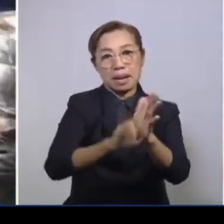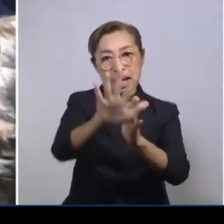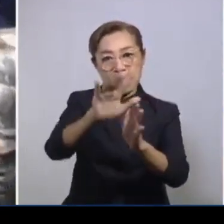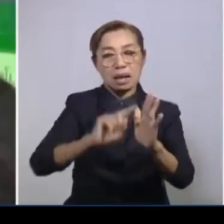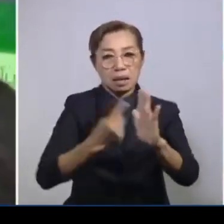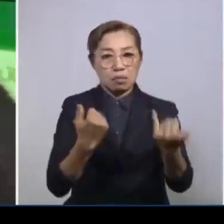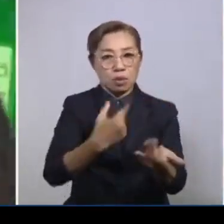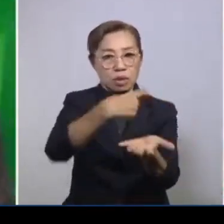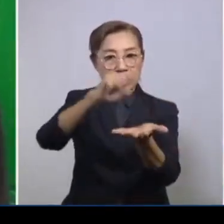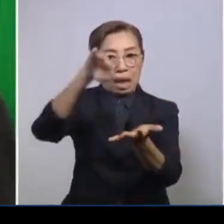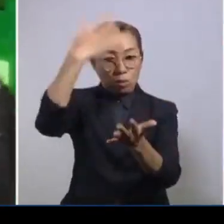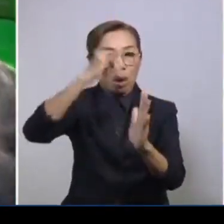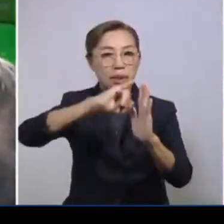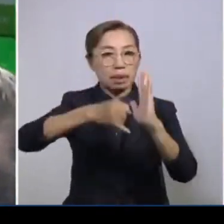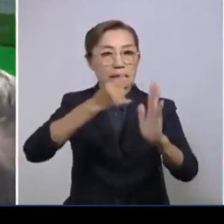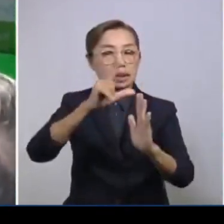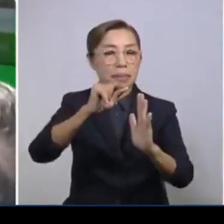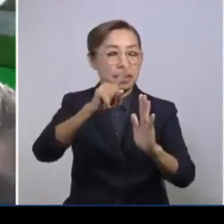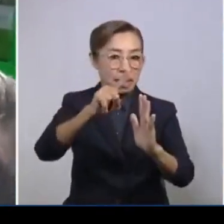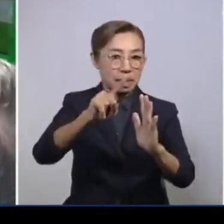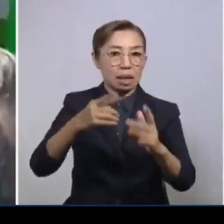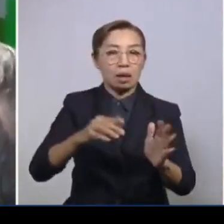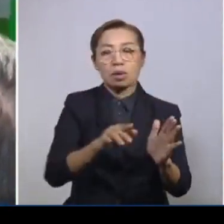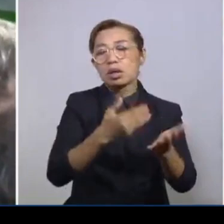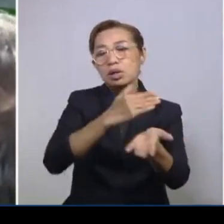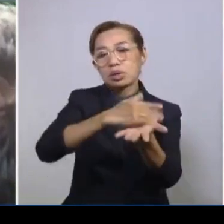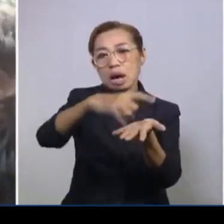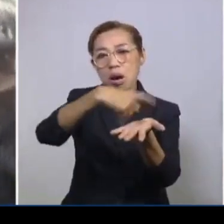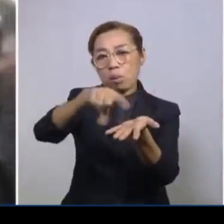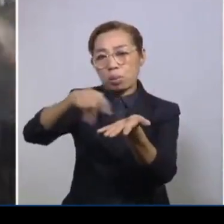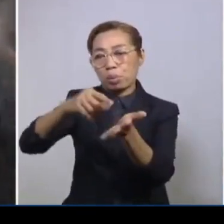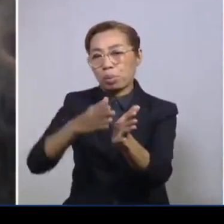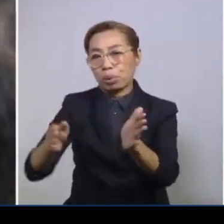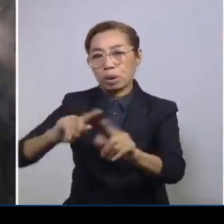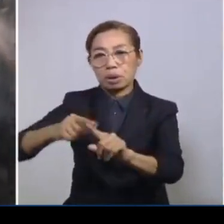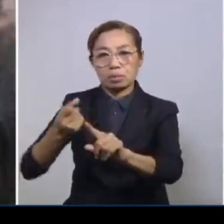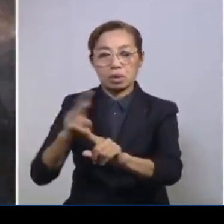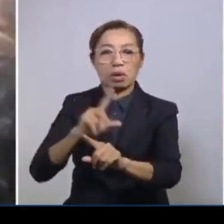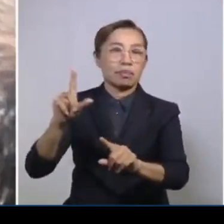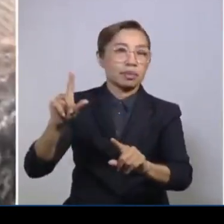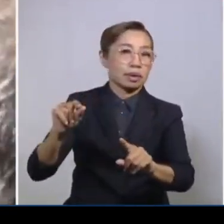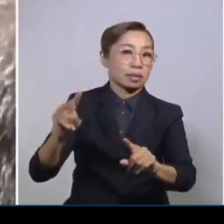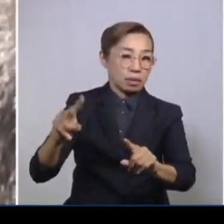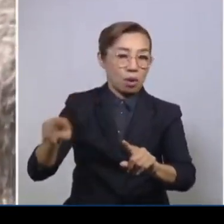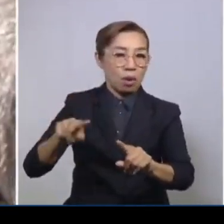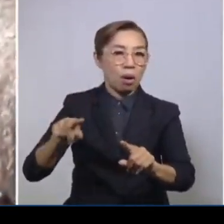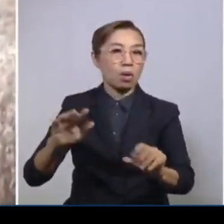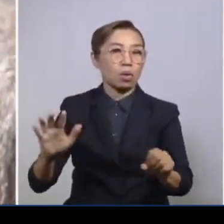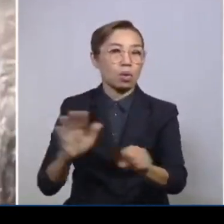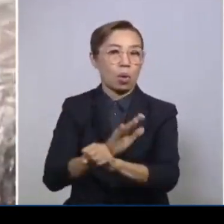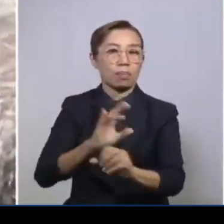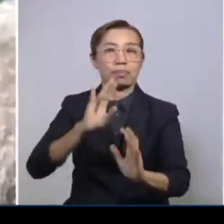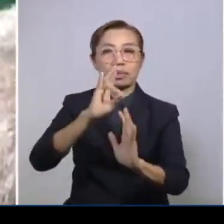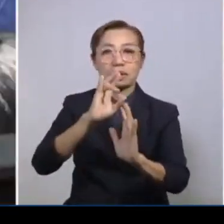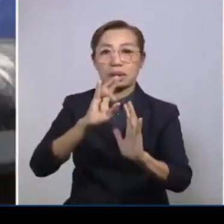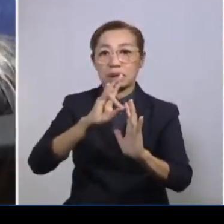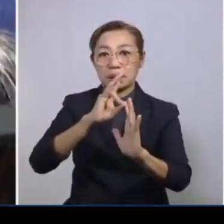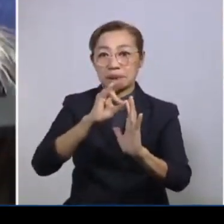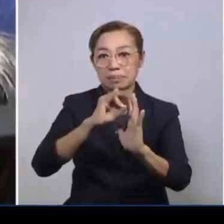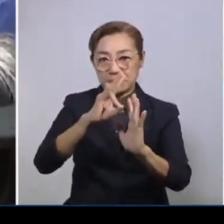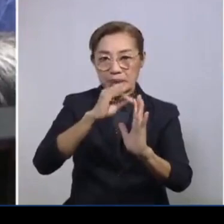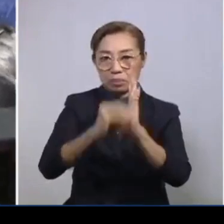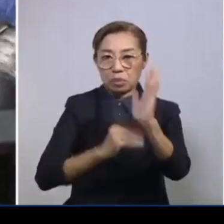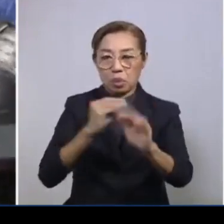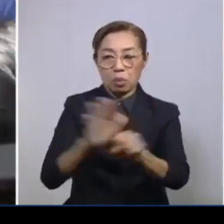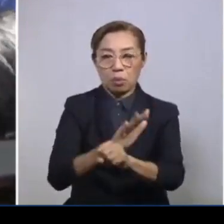กครอบคลุม21จังหวัดจนถึงวันที่2ธันวาคม2566นะครับจึงจะครบทั้ง77จังหวัดกรอบวงเงิน